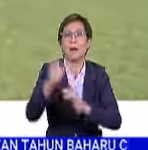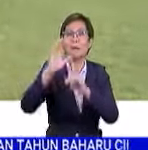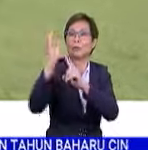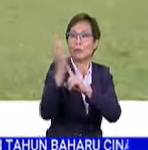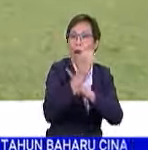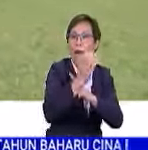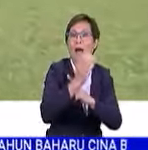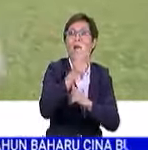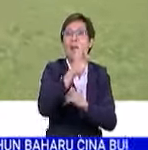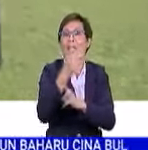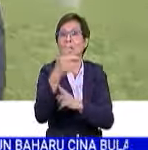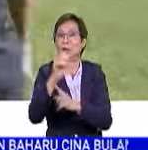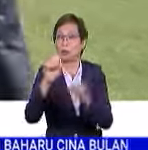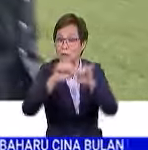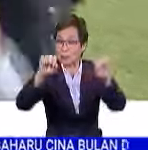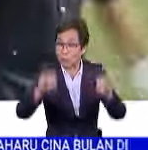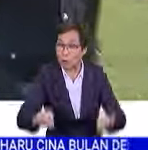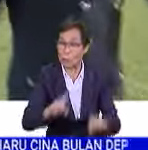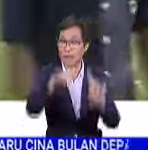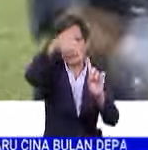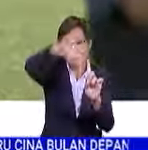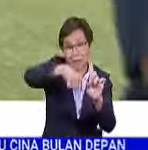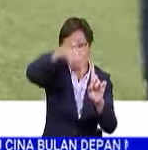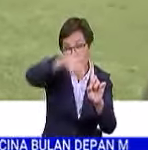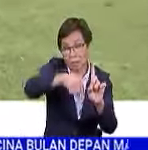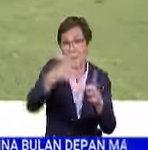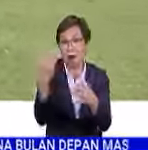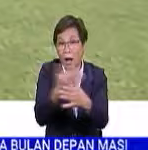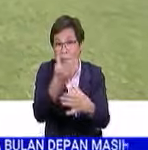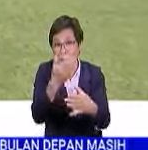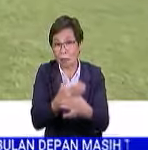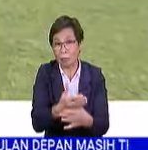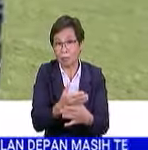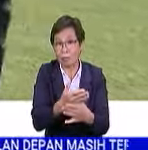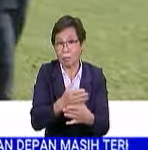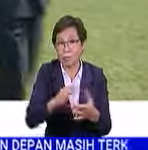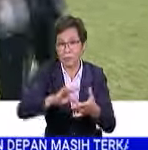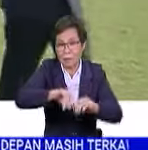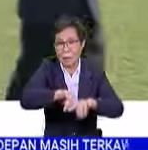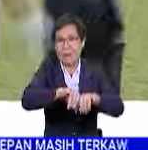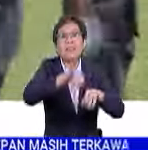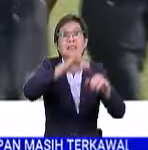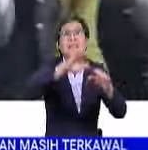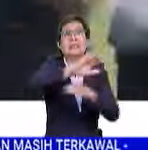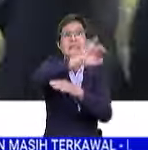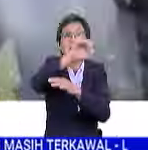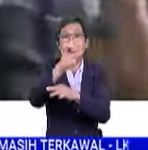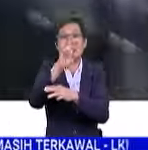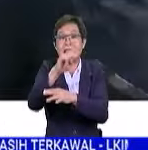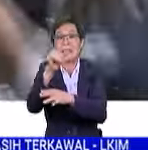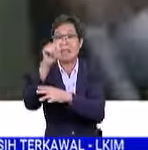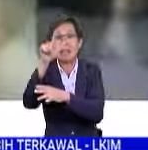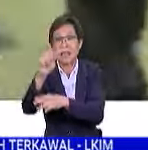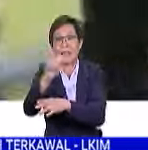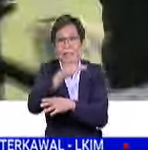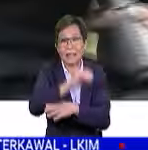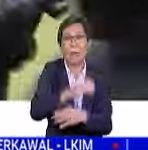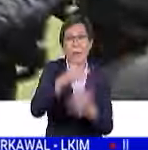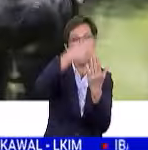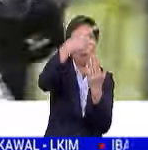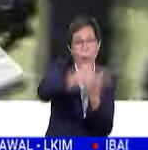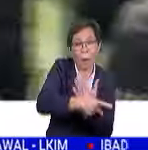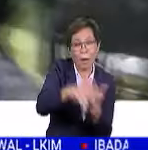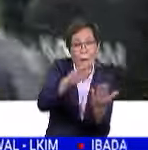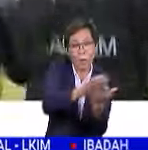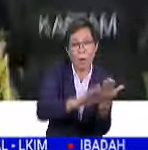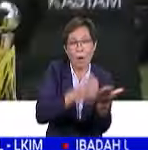data. Anjakan tersebut adalah selaras dengan aspirasi jalinan digital negara jendela dan inisiatif rangka tindakan